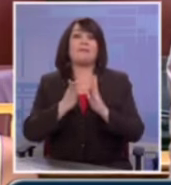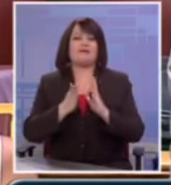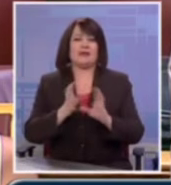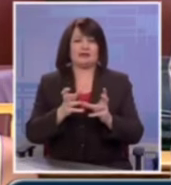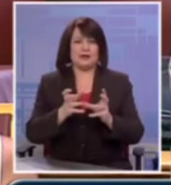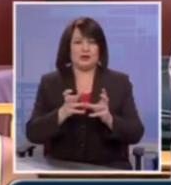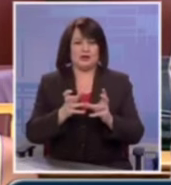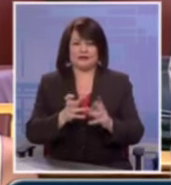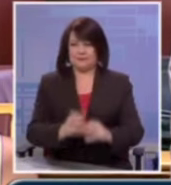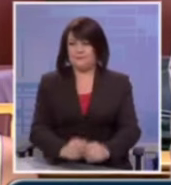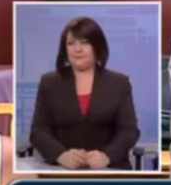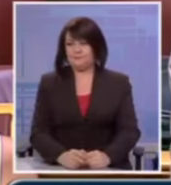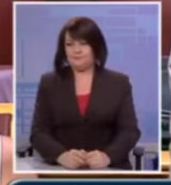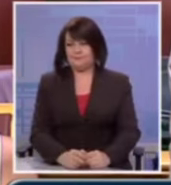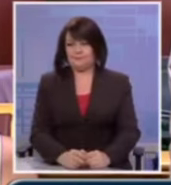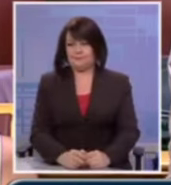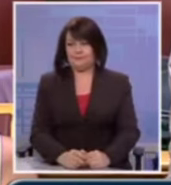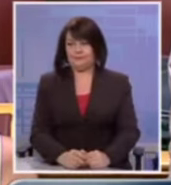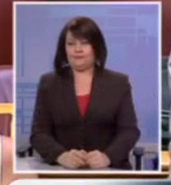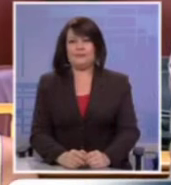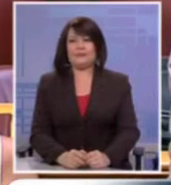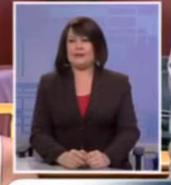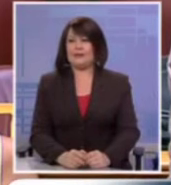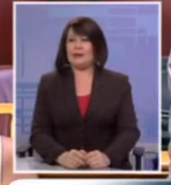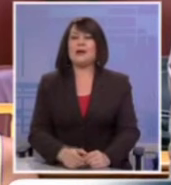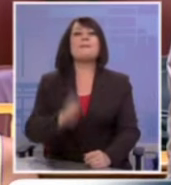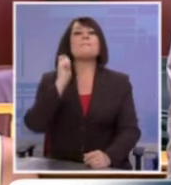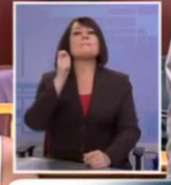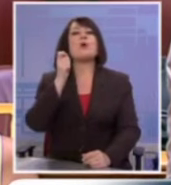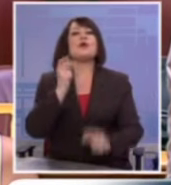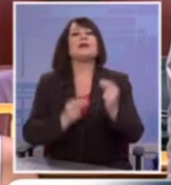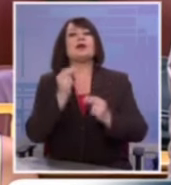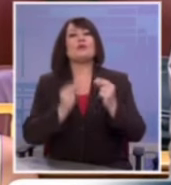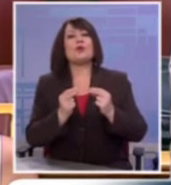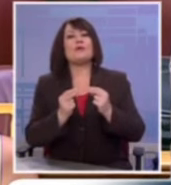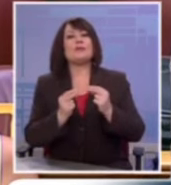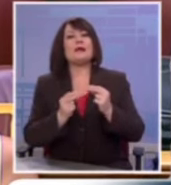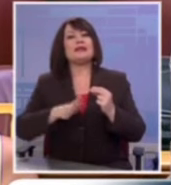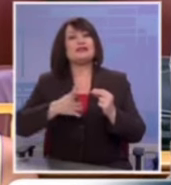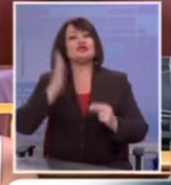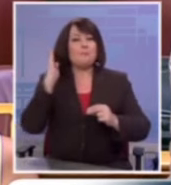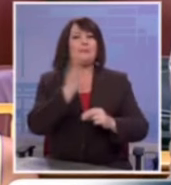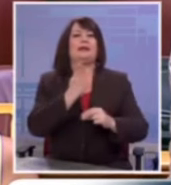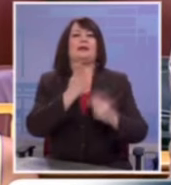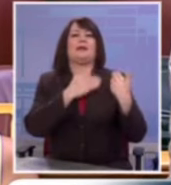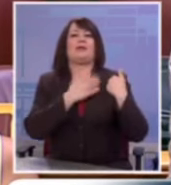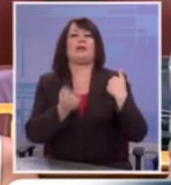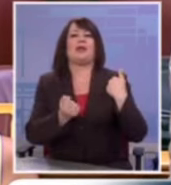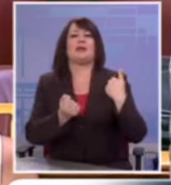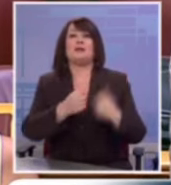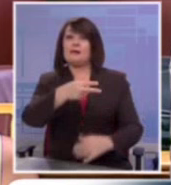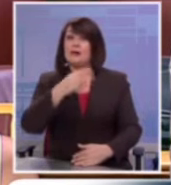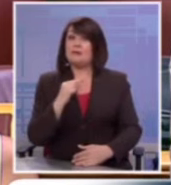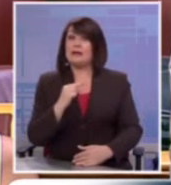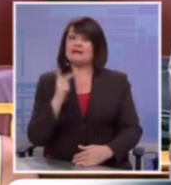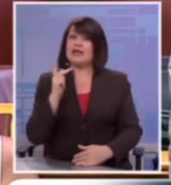τους. Συνιστούν ή όχι πολιτικό πρόβλημα που έχει και ποινικές προεκτάσεις? Επ' αυτών δεν άκουσα απάντηση από τον